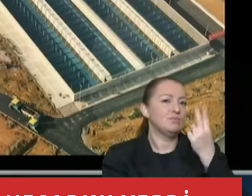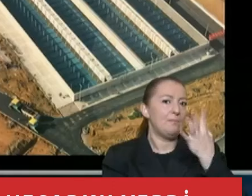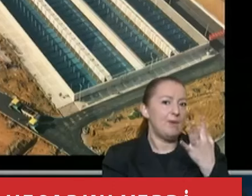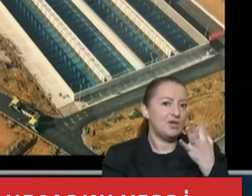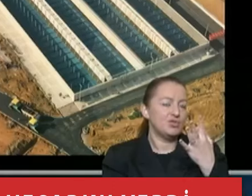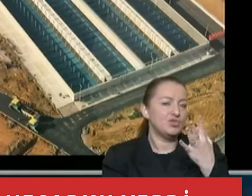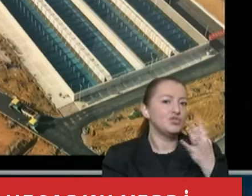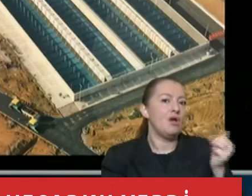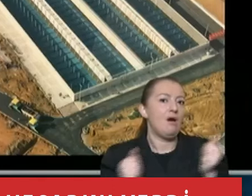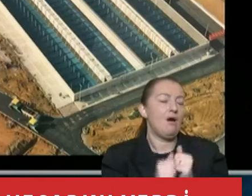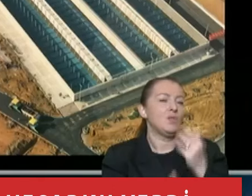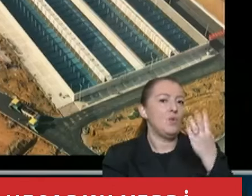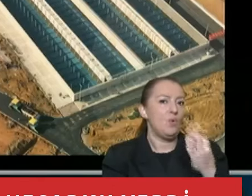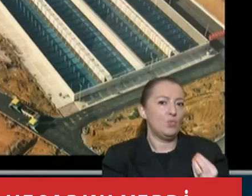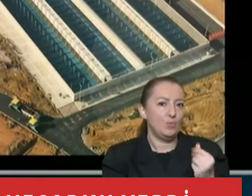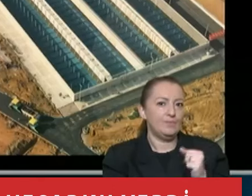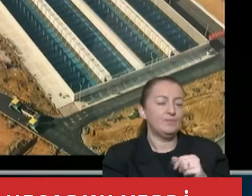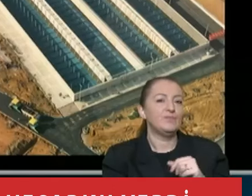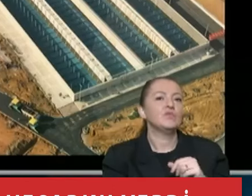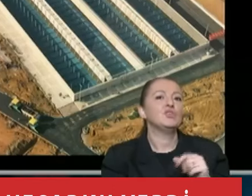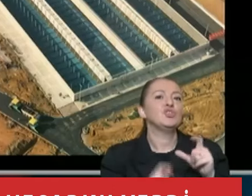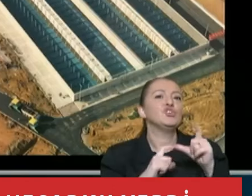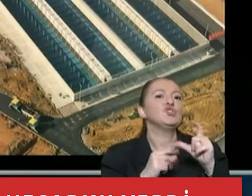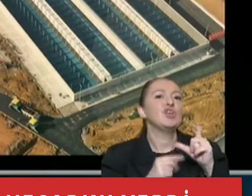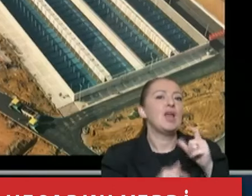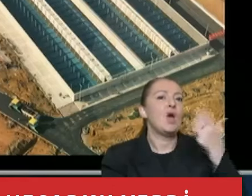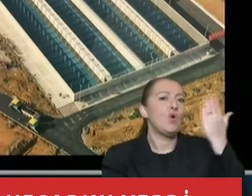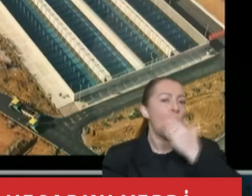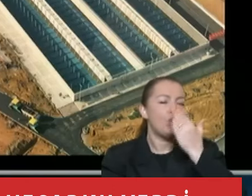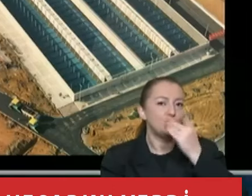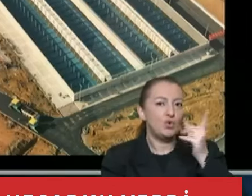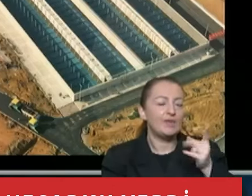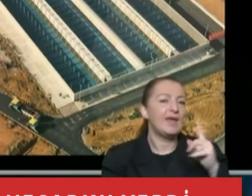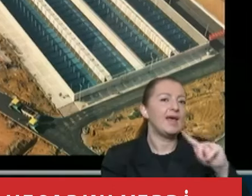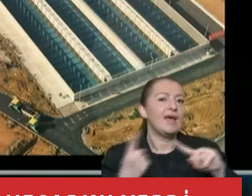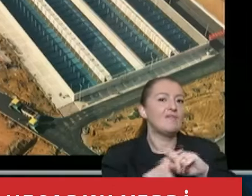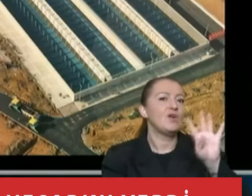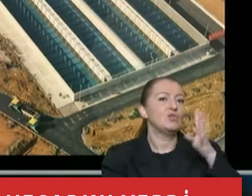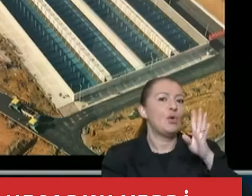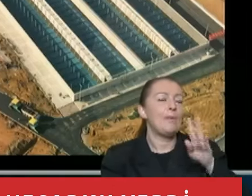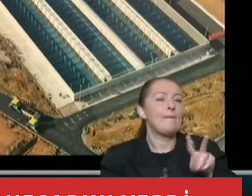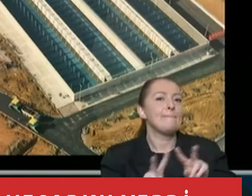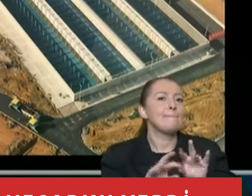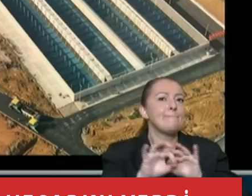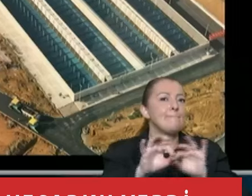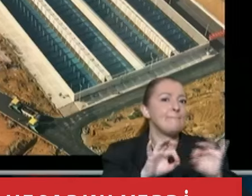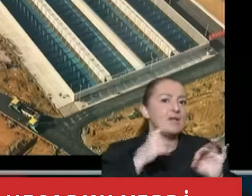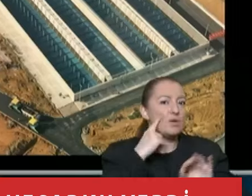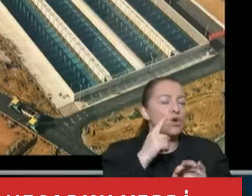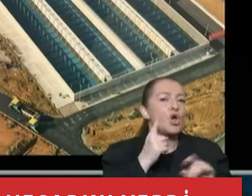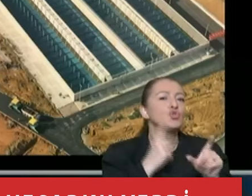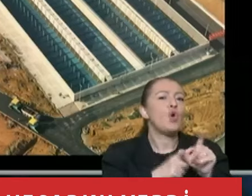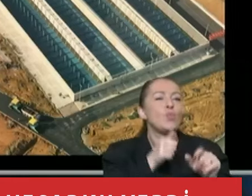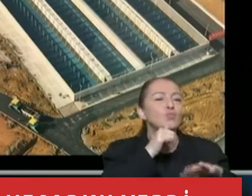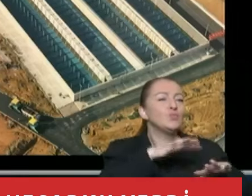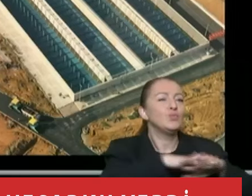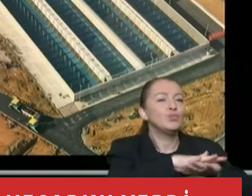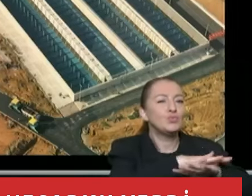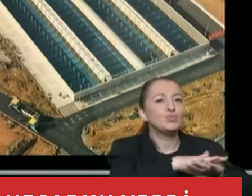katına çıkarttık Şile Kömürcü oda ilave 4.000 MK gün kapasiteli çöp Sızıntı suyu arıtma